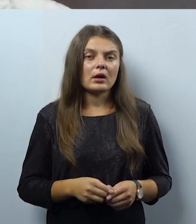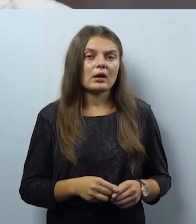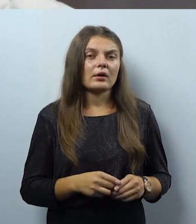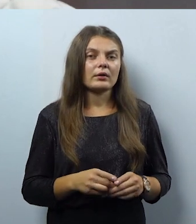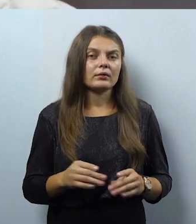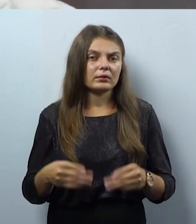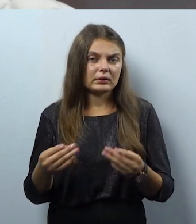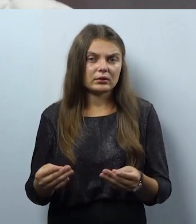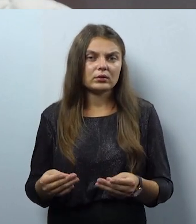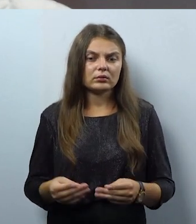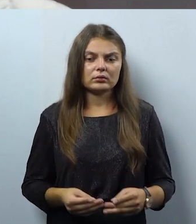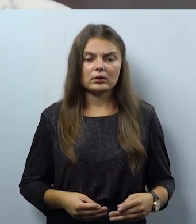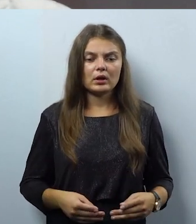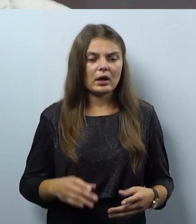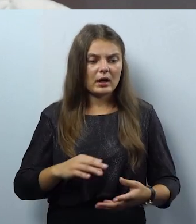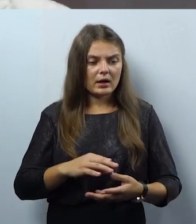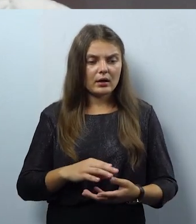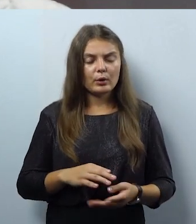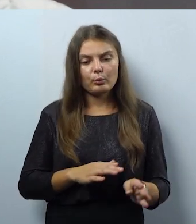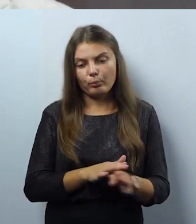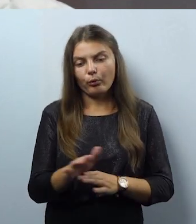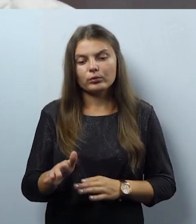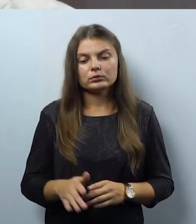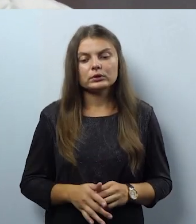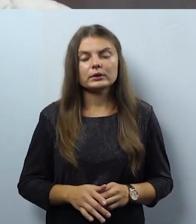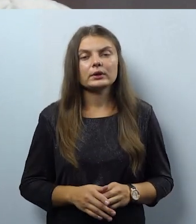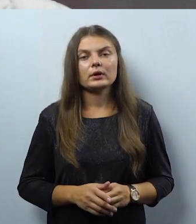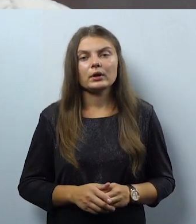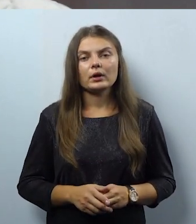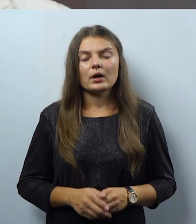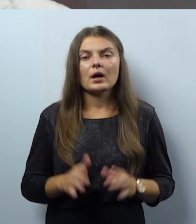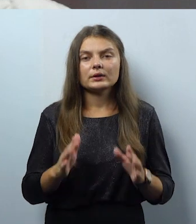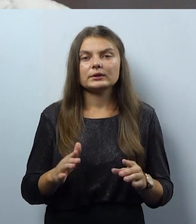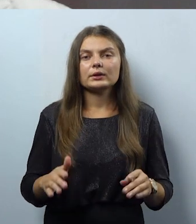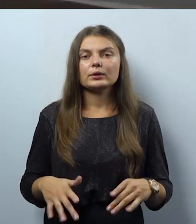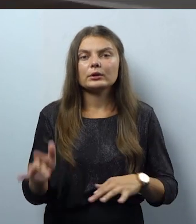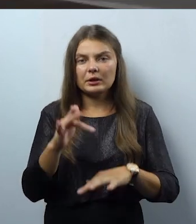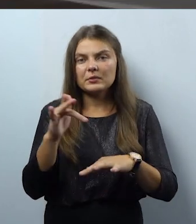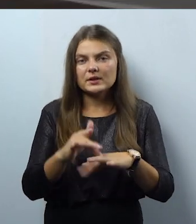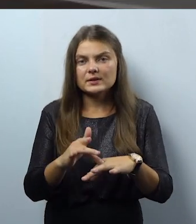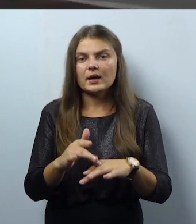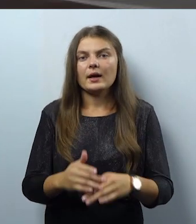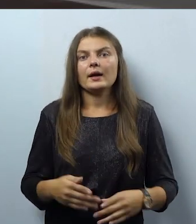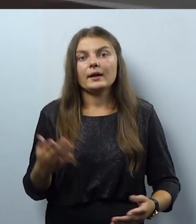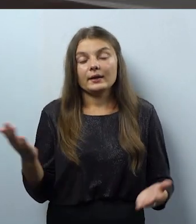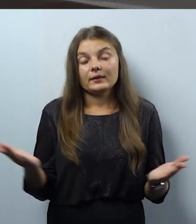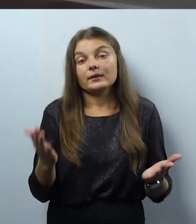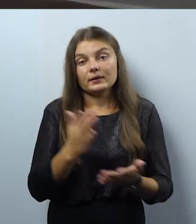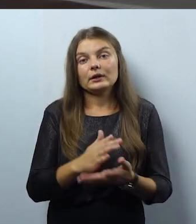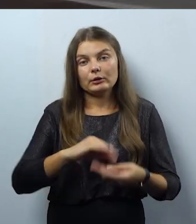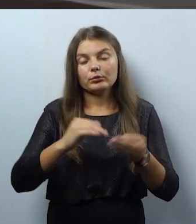попадає в загальний фонд бюджету, і витрати йдуть на будь-що, тільки не на те, що... Але на місцях їх не можна використати в загальному